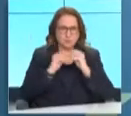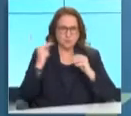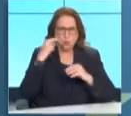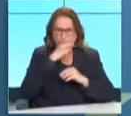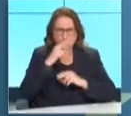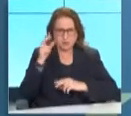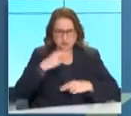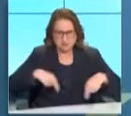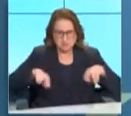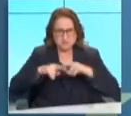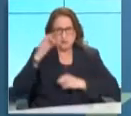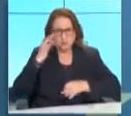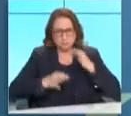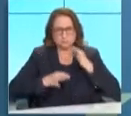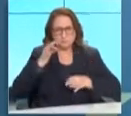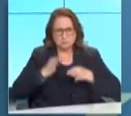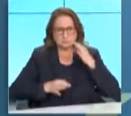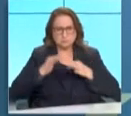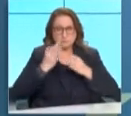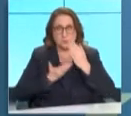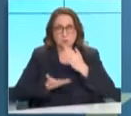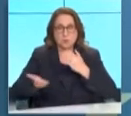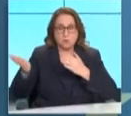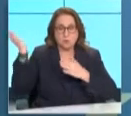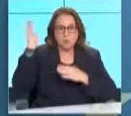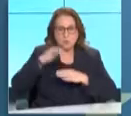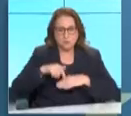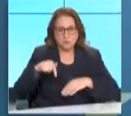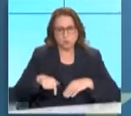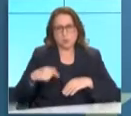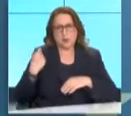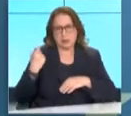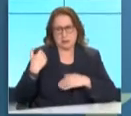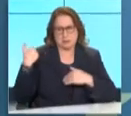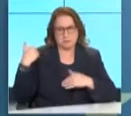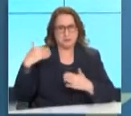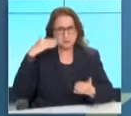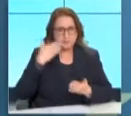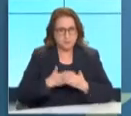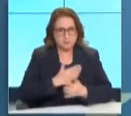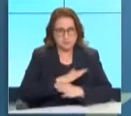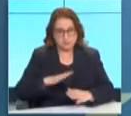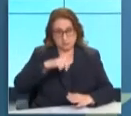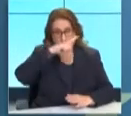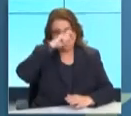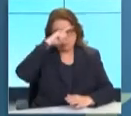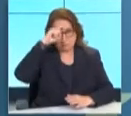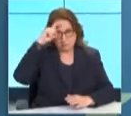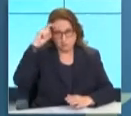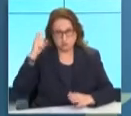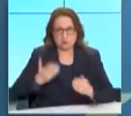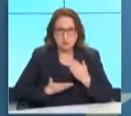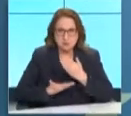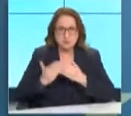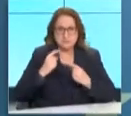σήμερα, καθ' όλη τη διάρκεια της ημέρας, για το μείζον ζήτημα της ενέργειας. Ολοκληρώθηκε ευτυχώς